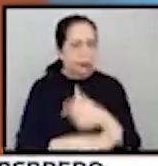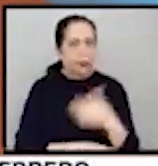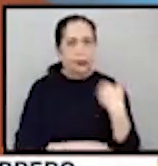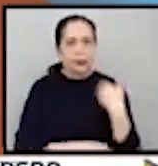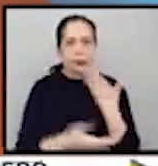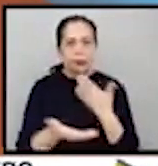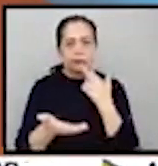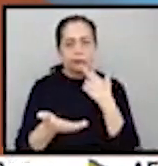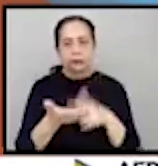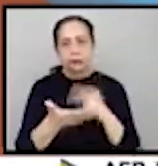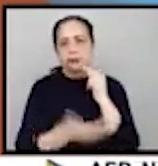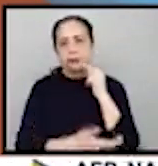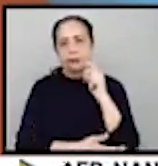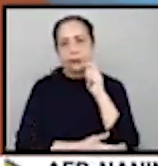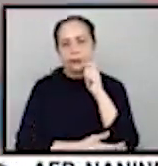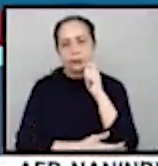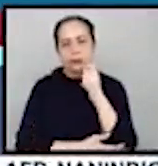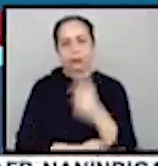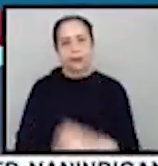sa Detalya Rise and Shine. Nayumi.